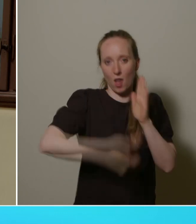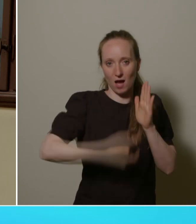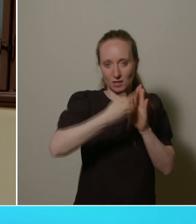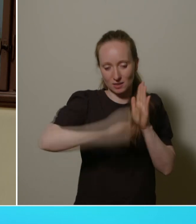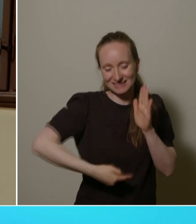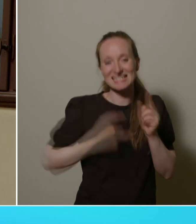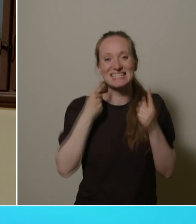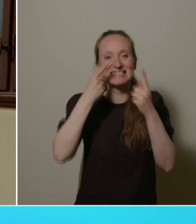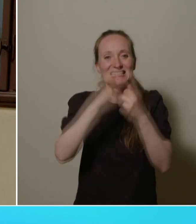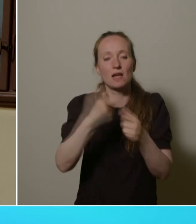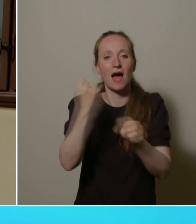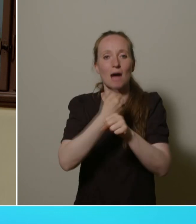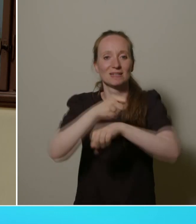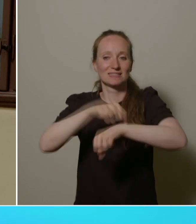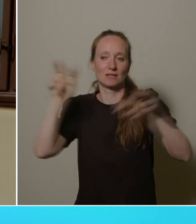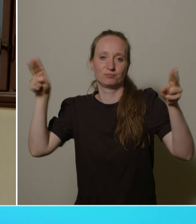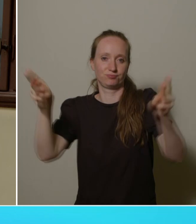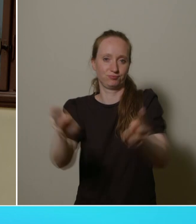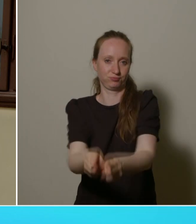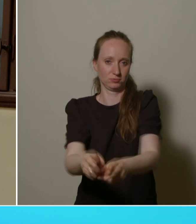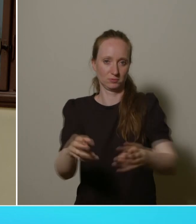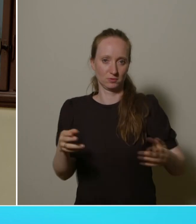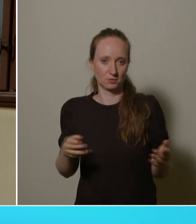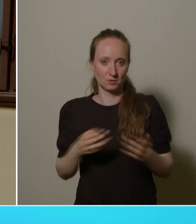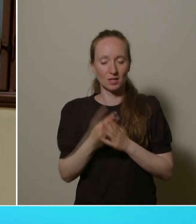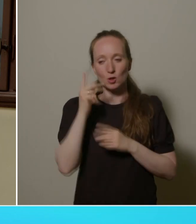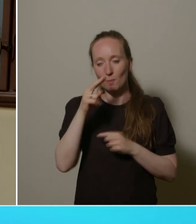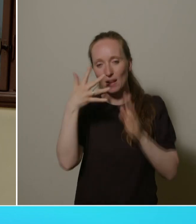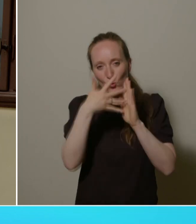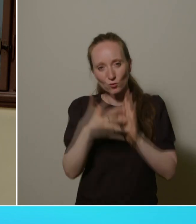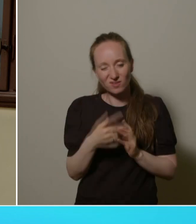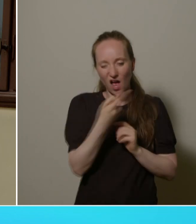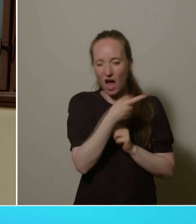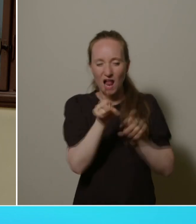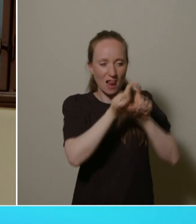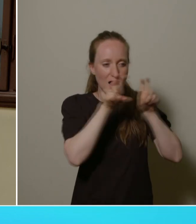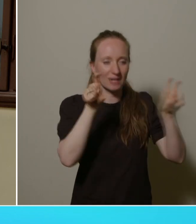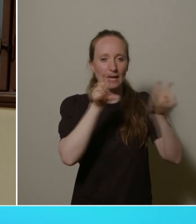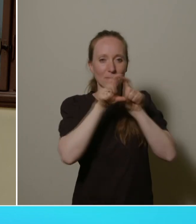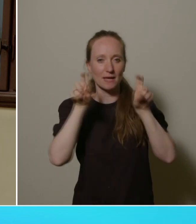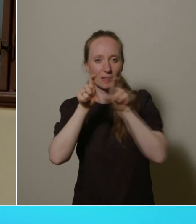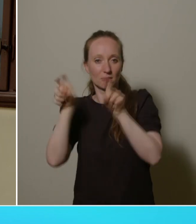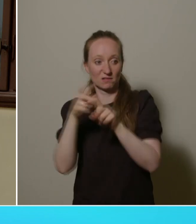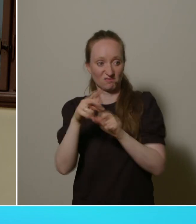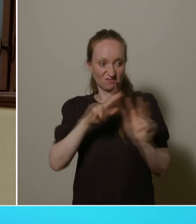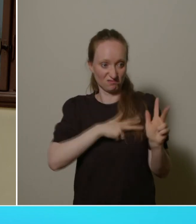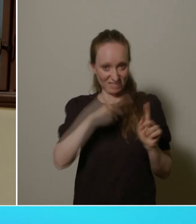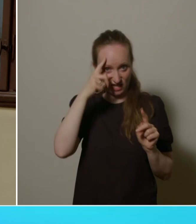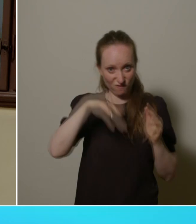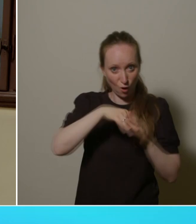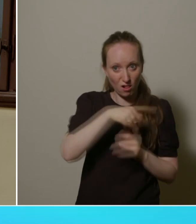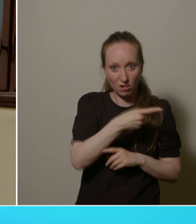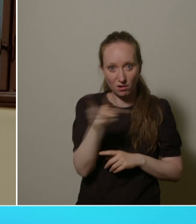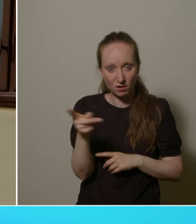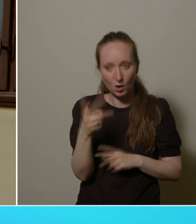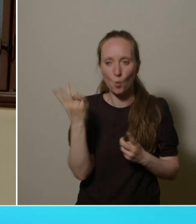überprüft wird, ob alle Gremien wirklich sinnvoll sind. in dem überprüft wird, wann die Gremien